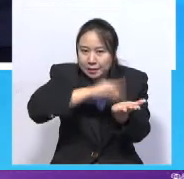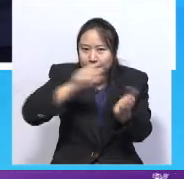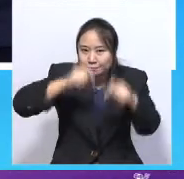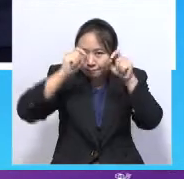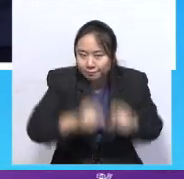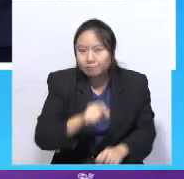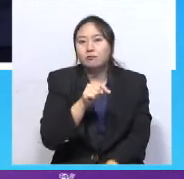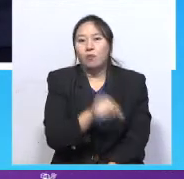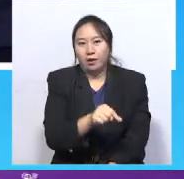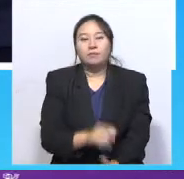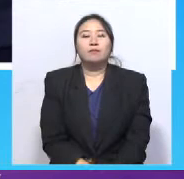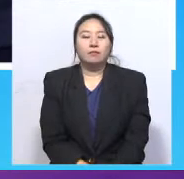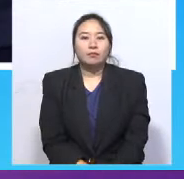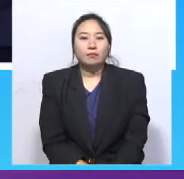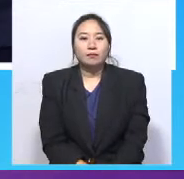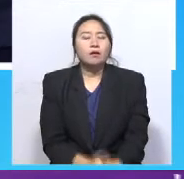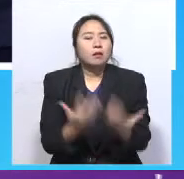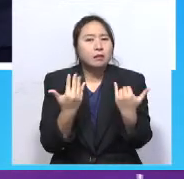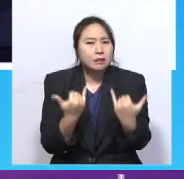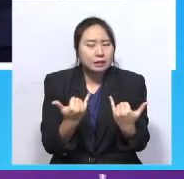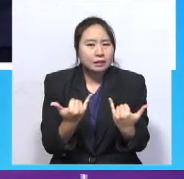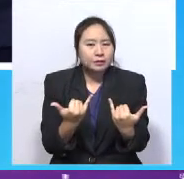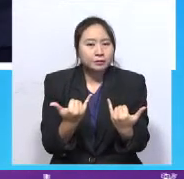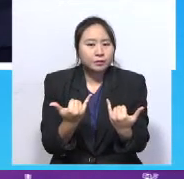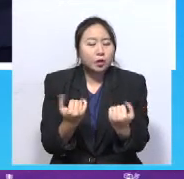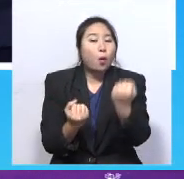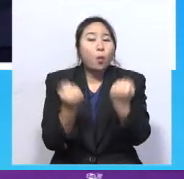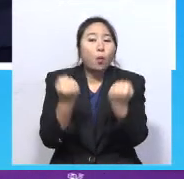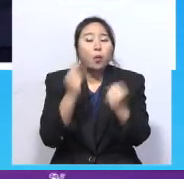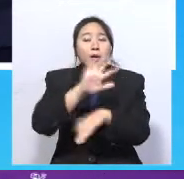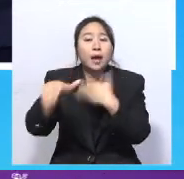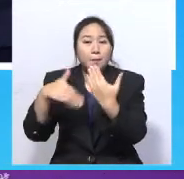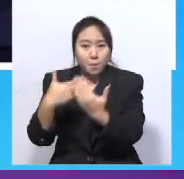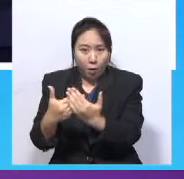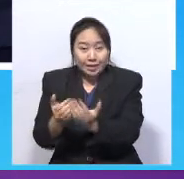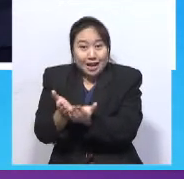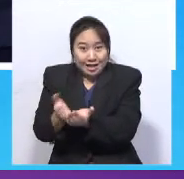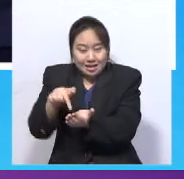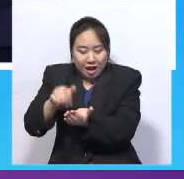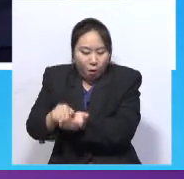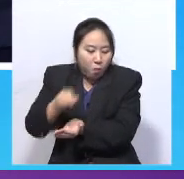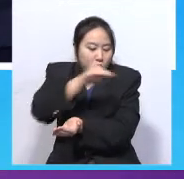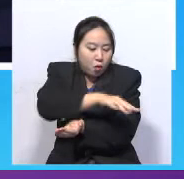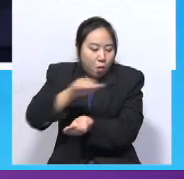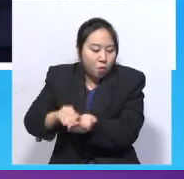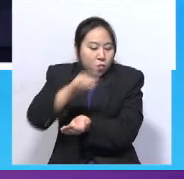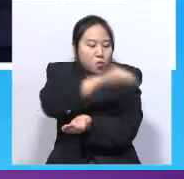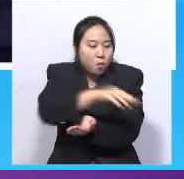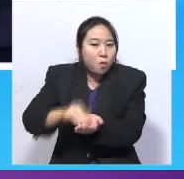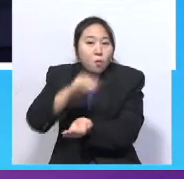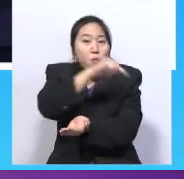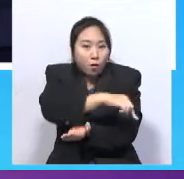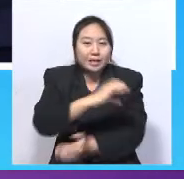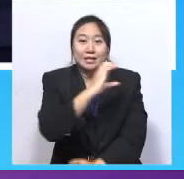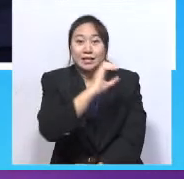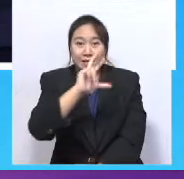มทีนี้เนี่ยรถจำนวนทั้งหมดก็ได้ถูกเคลื่อนย้ายมาจอดที่ท่าเทียบเรือ C3นี่ในระหว่